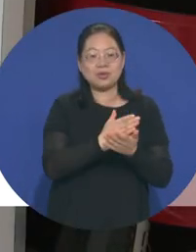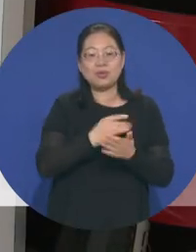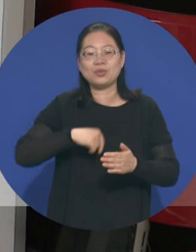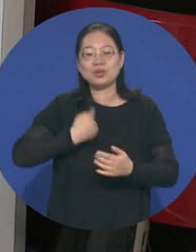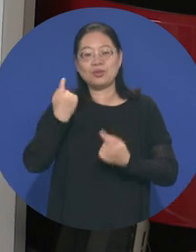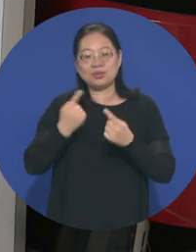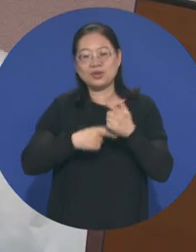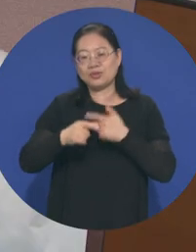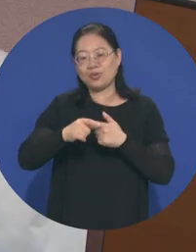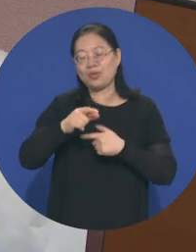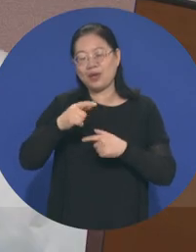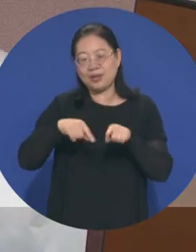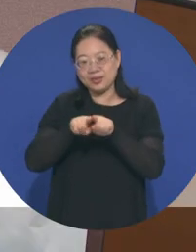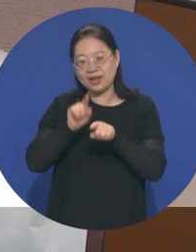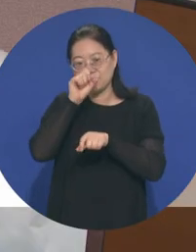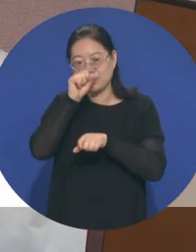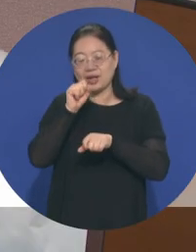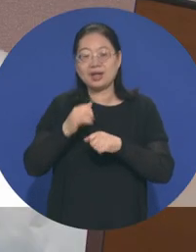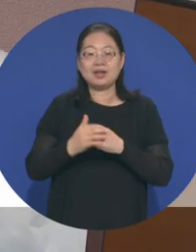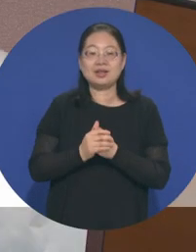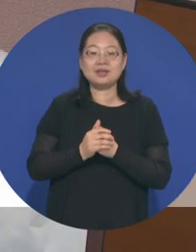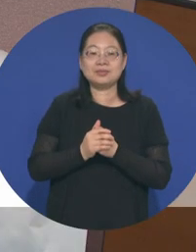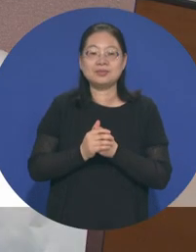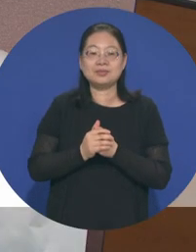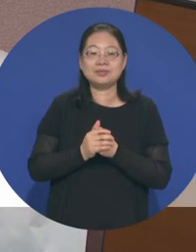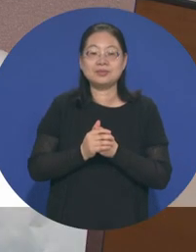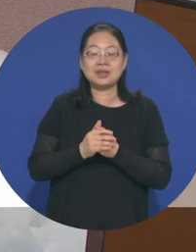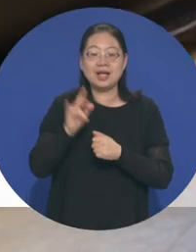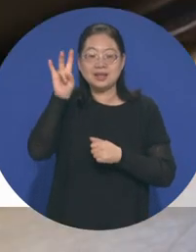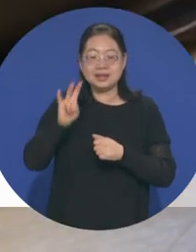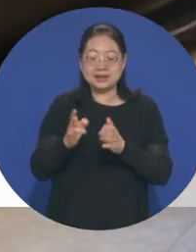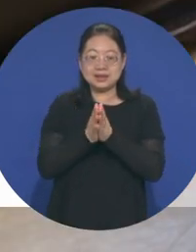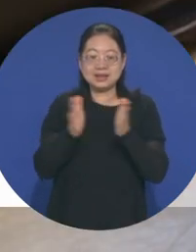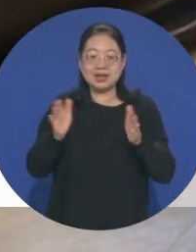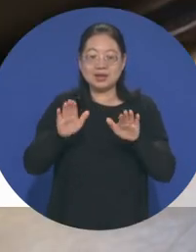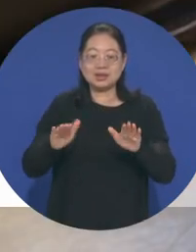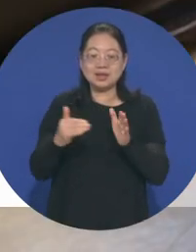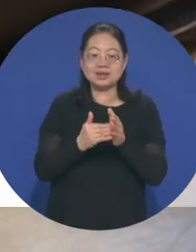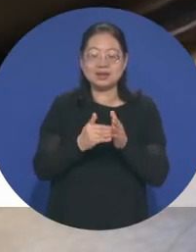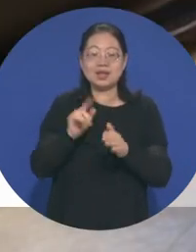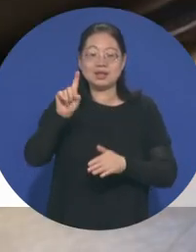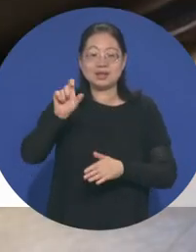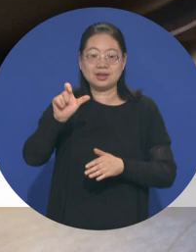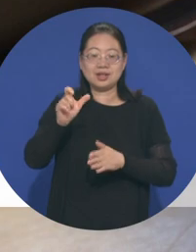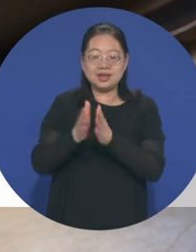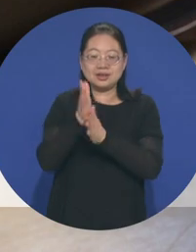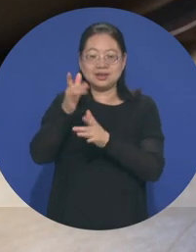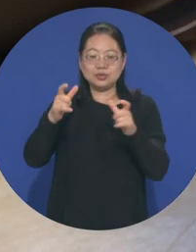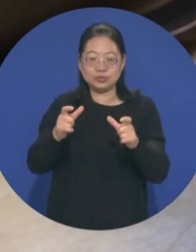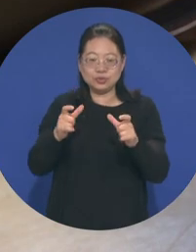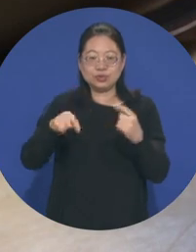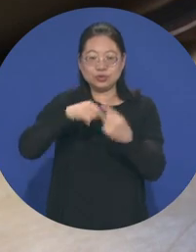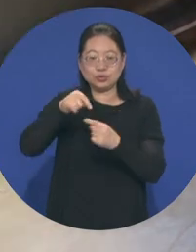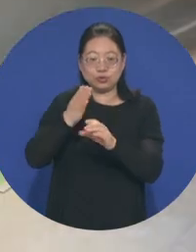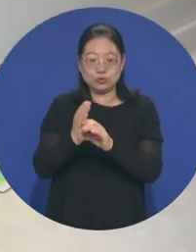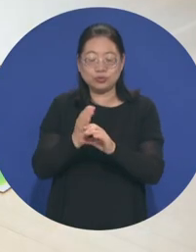혼자 가는 것보다는 좋지 뭐. 지난 1월 시흥시를 시작으로 현재까지 총 15개 시군에서 운영